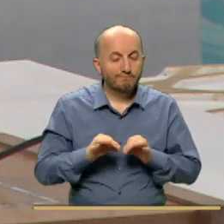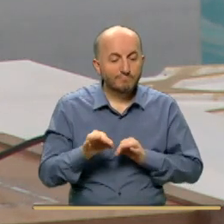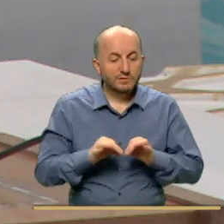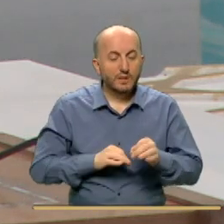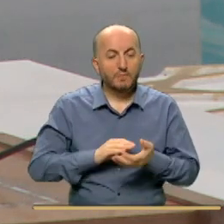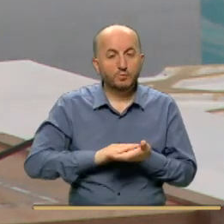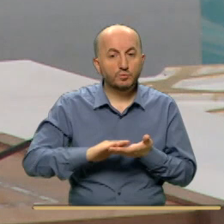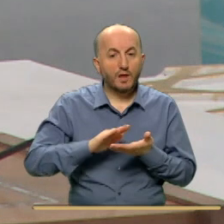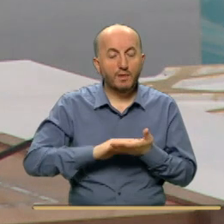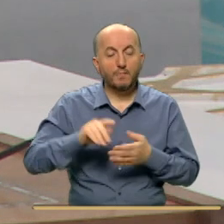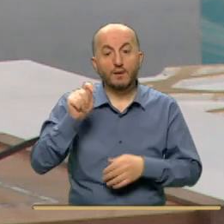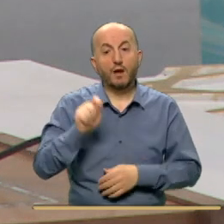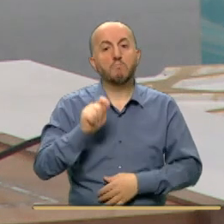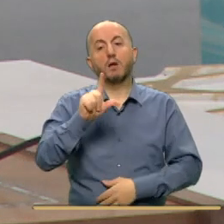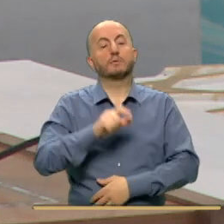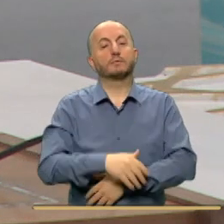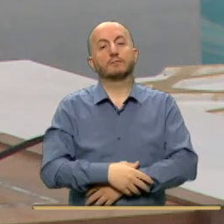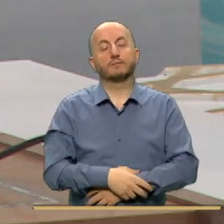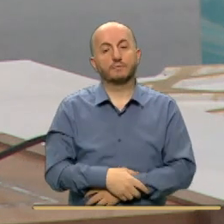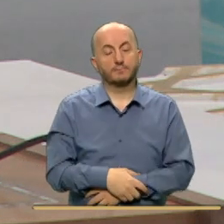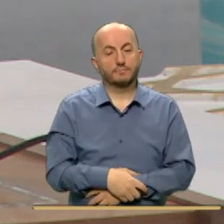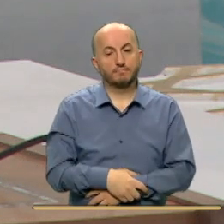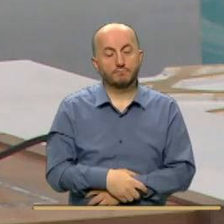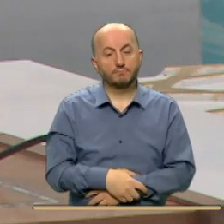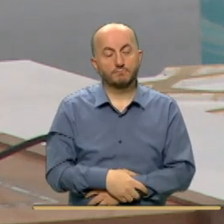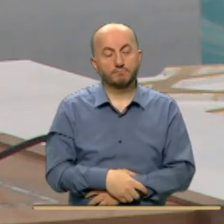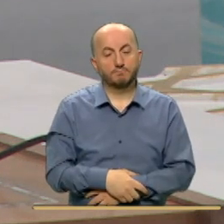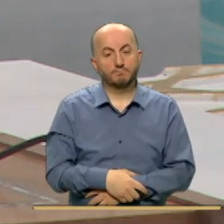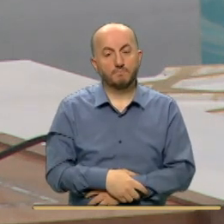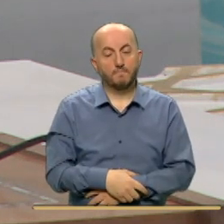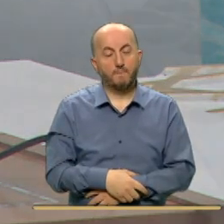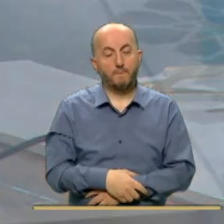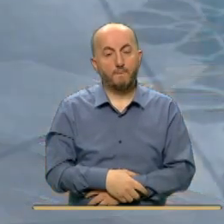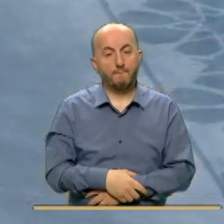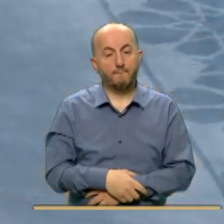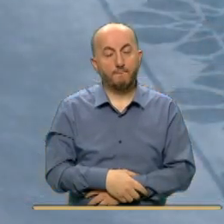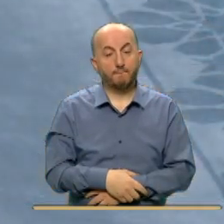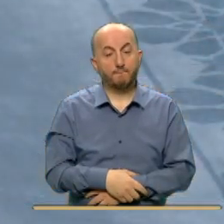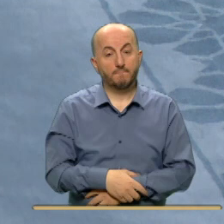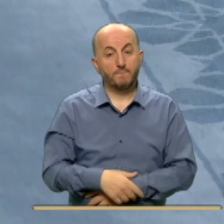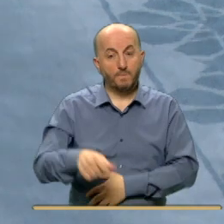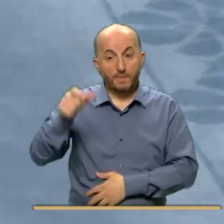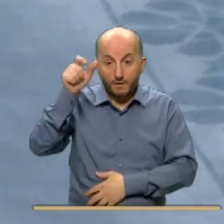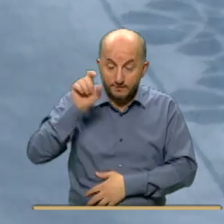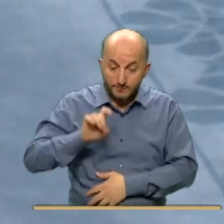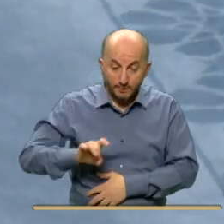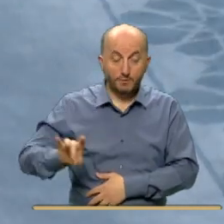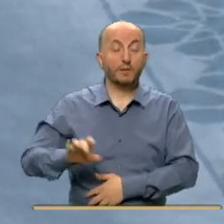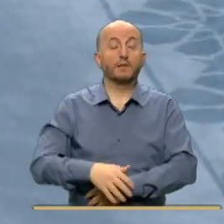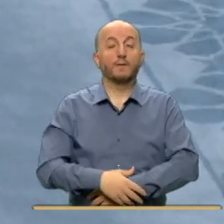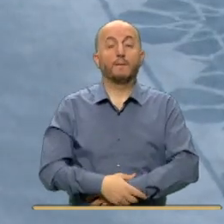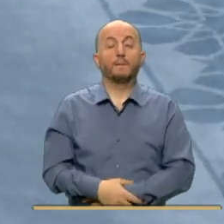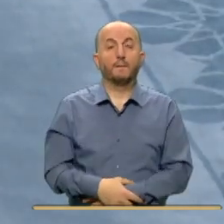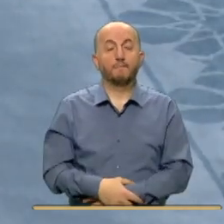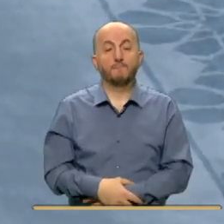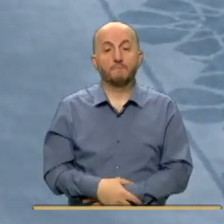planlamalarını, düzenlemelerini yapmalıyız. Estauzu billahi hâzâ beyânun linnâs